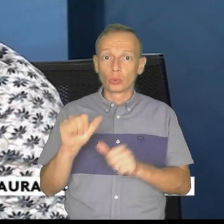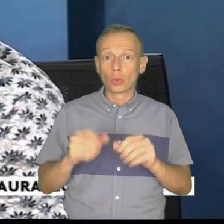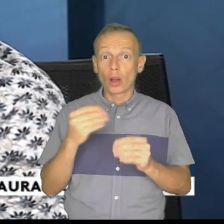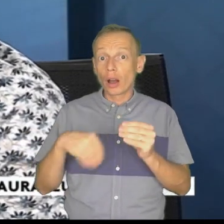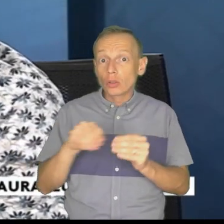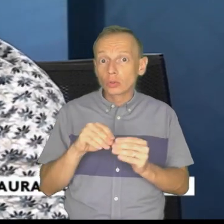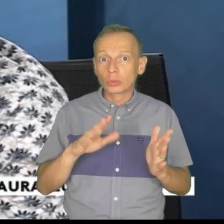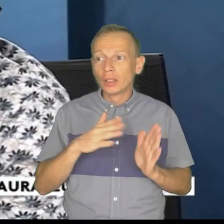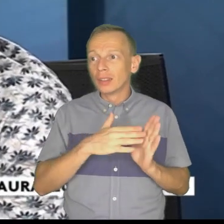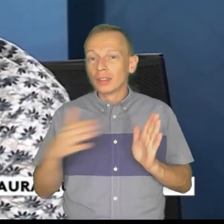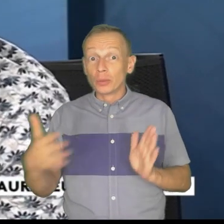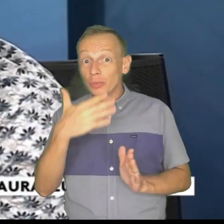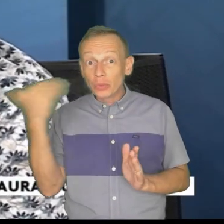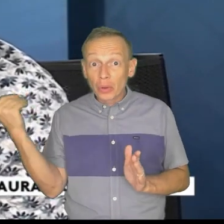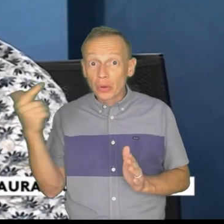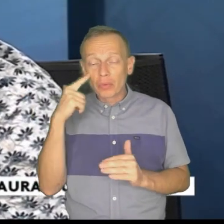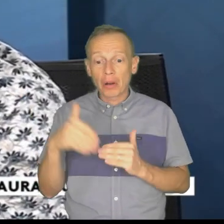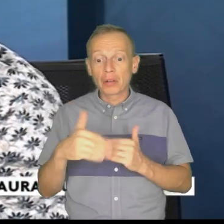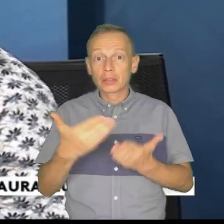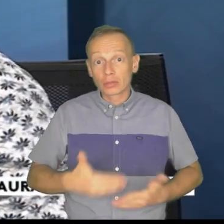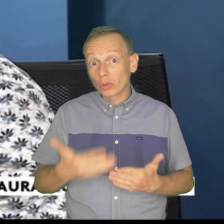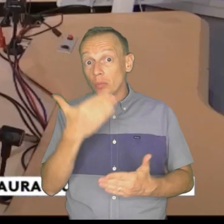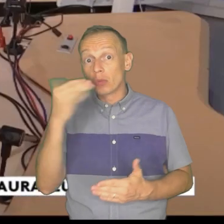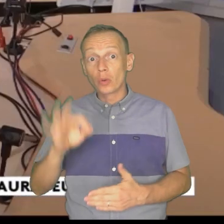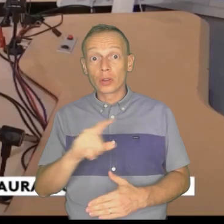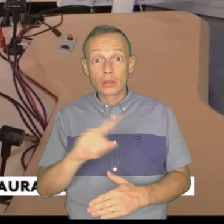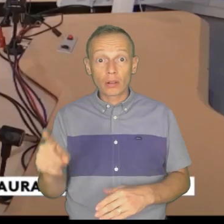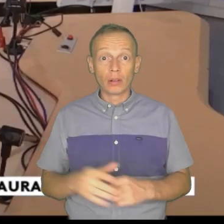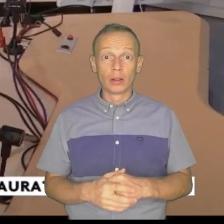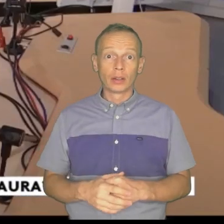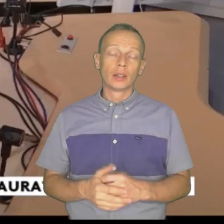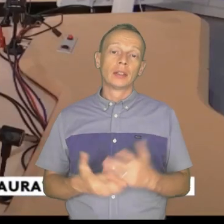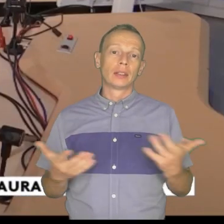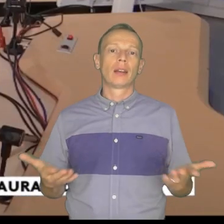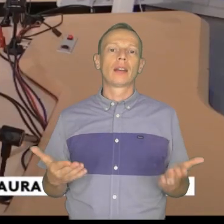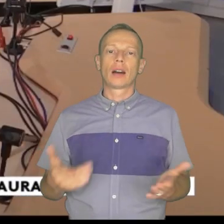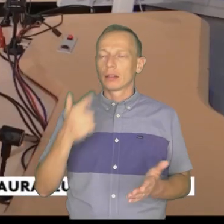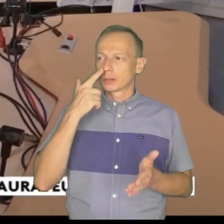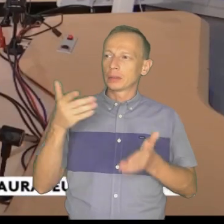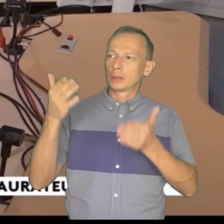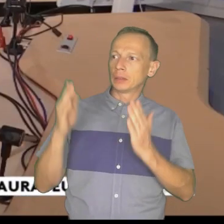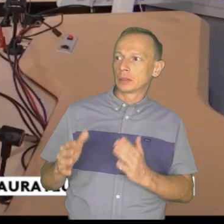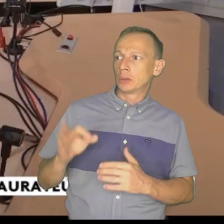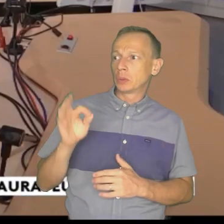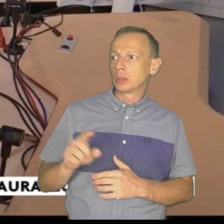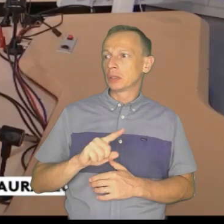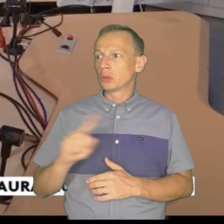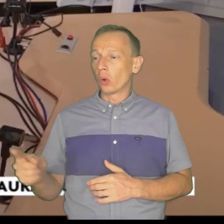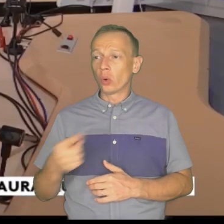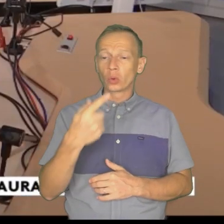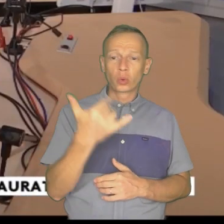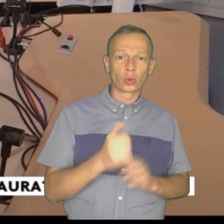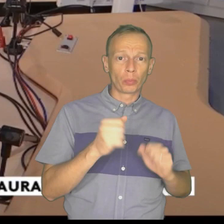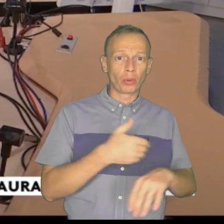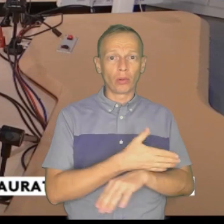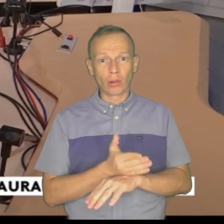en attendant peut-être mieux dans les mois qui viennent si la situation s'améliore. Et aujourd'hui, c'est une décision un peu mi-figue, mi-raisin,